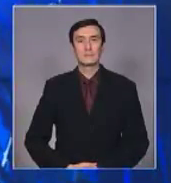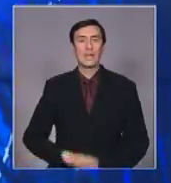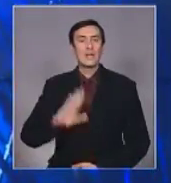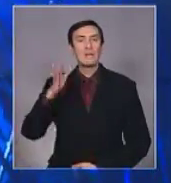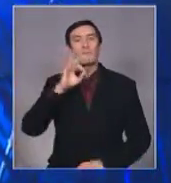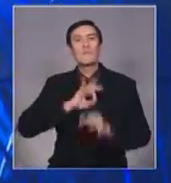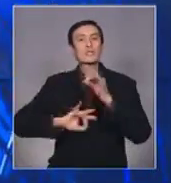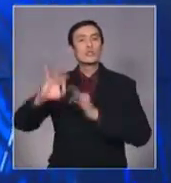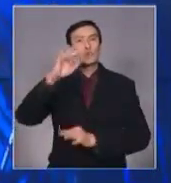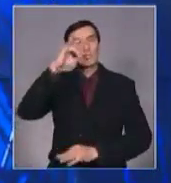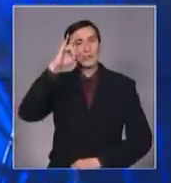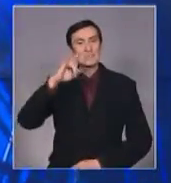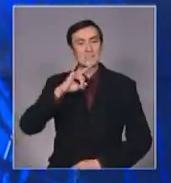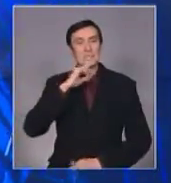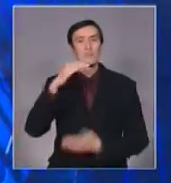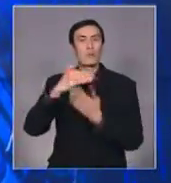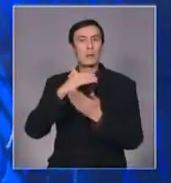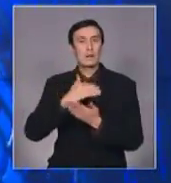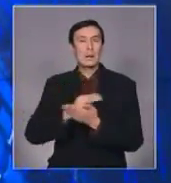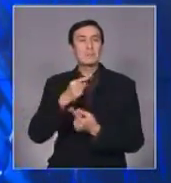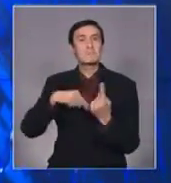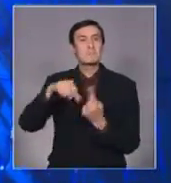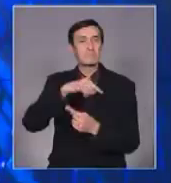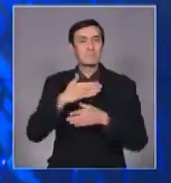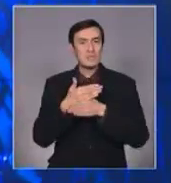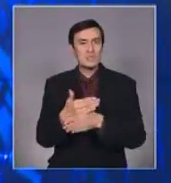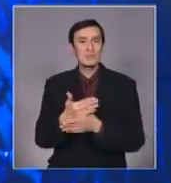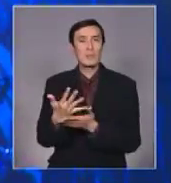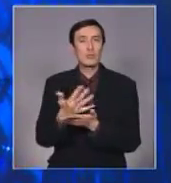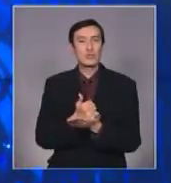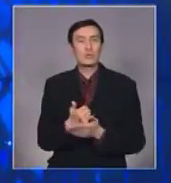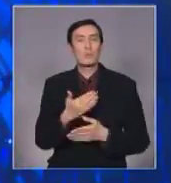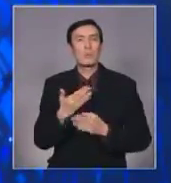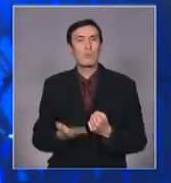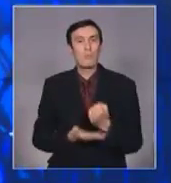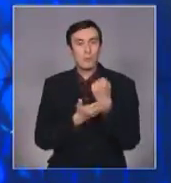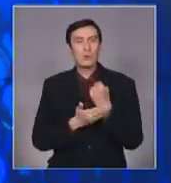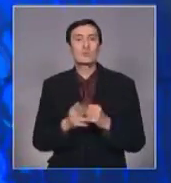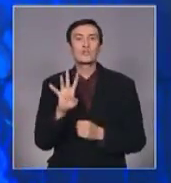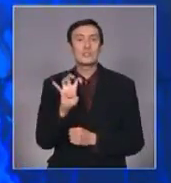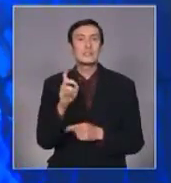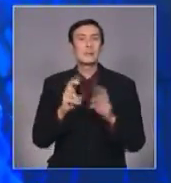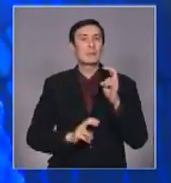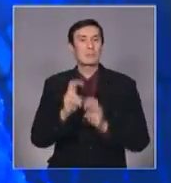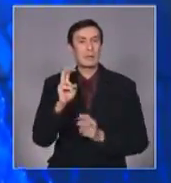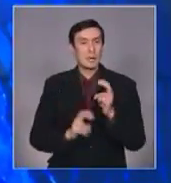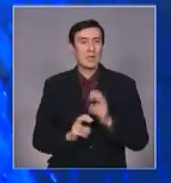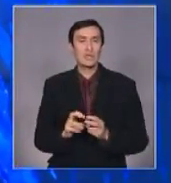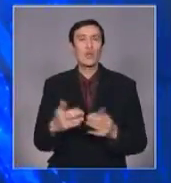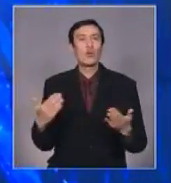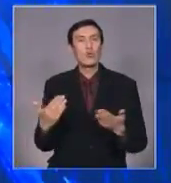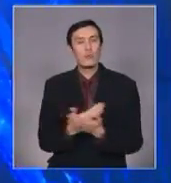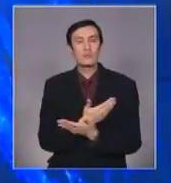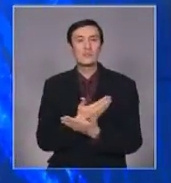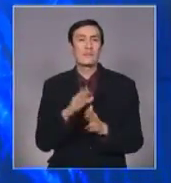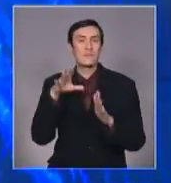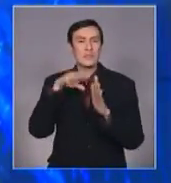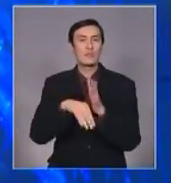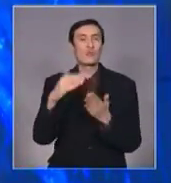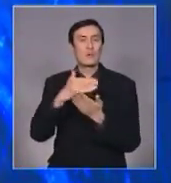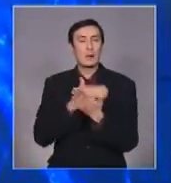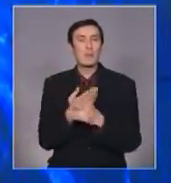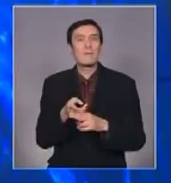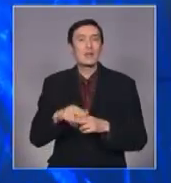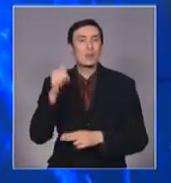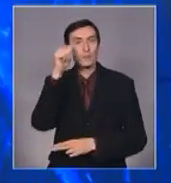В Восточном Казахстане по дорожной карте бизнеса сегодня получают поддержку более 400 предприятий. Новшества, введенные в программу